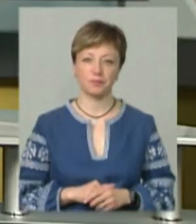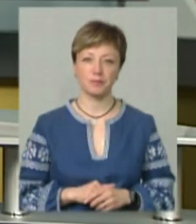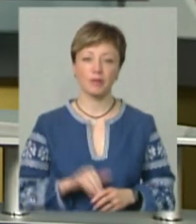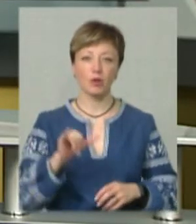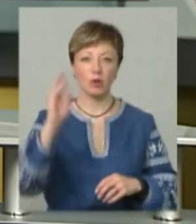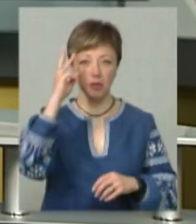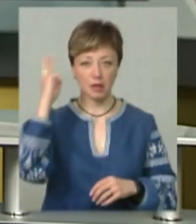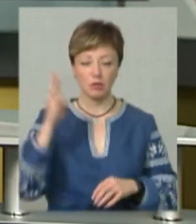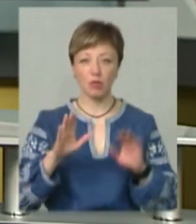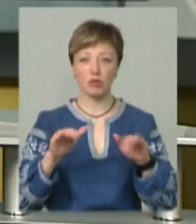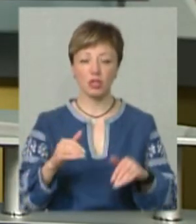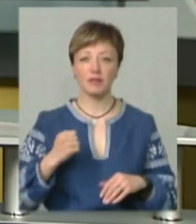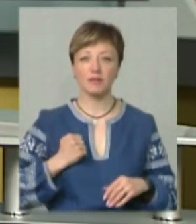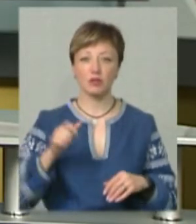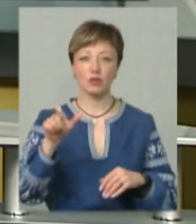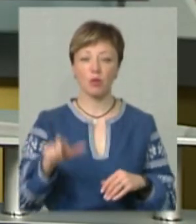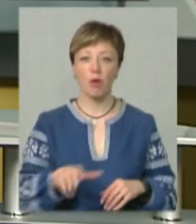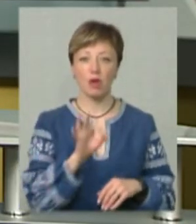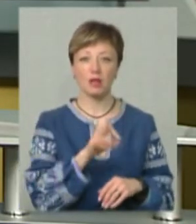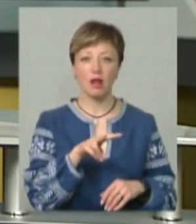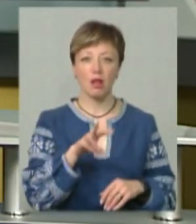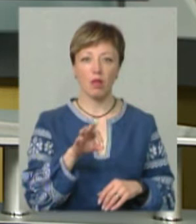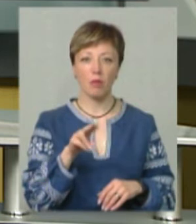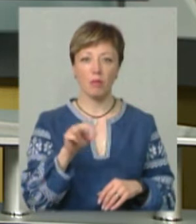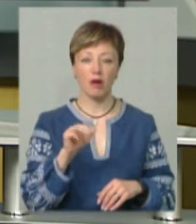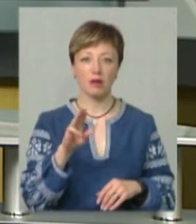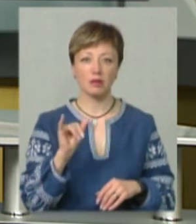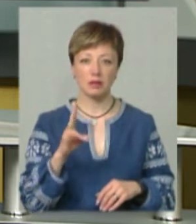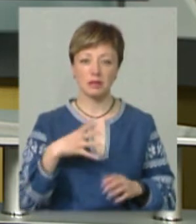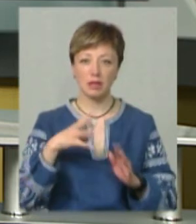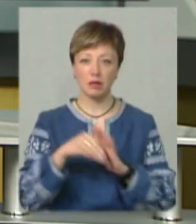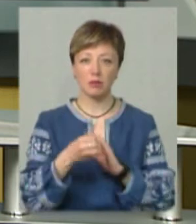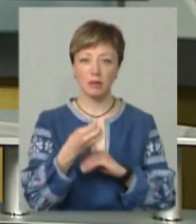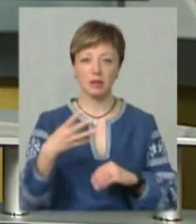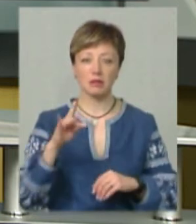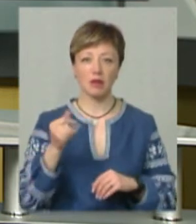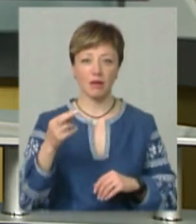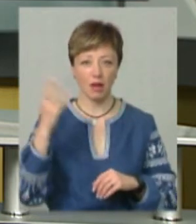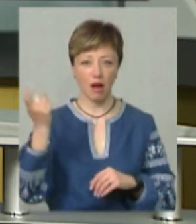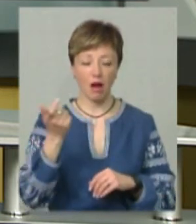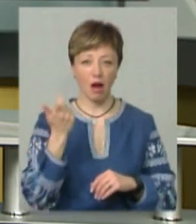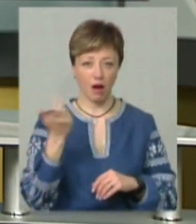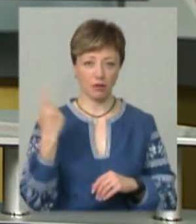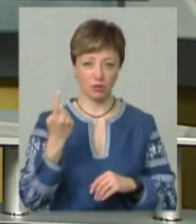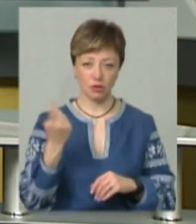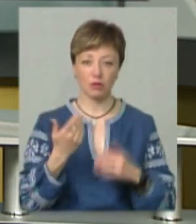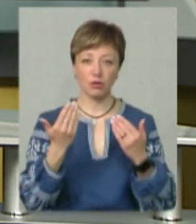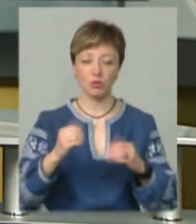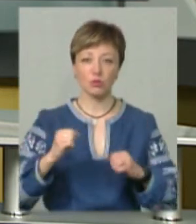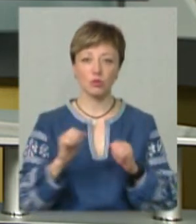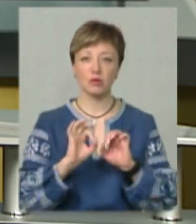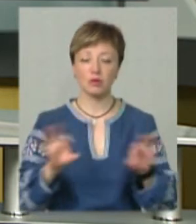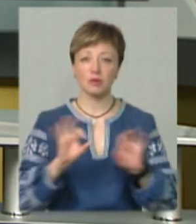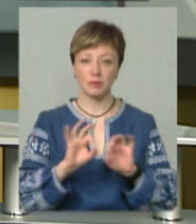У Хмельницькому попрощались із військовим Олексієм Лопатіним, який загинув 15 травня на Харківщині. За словами його побратима